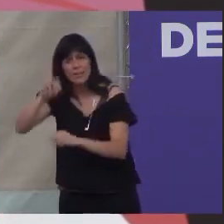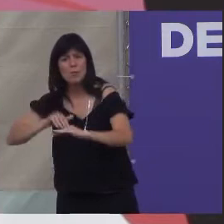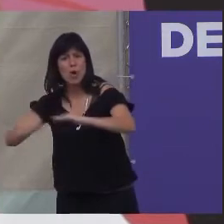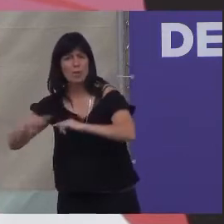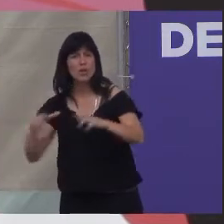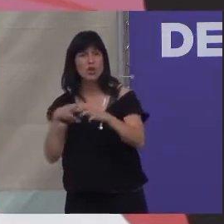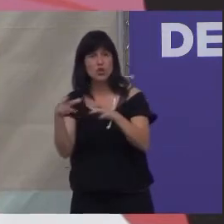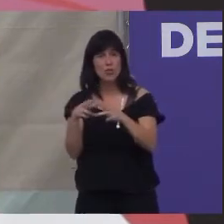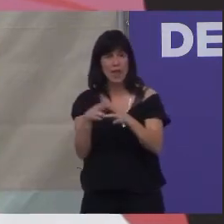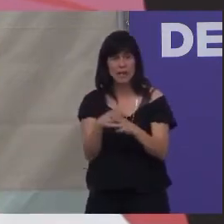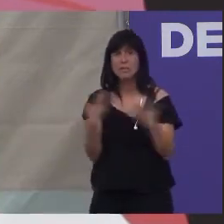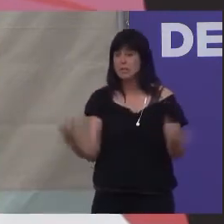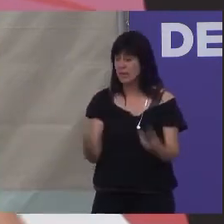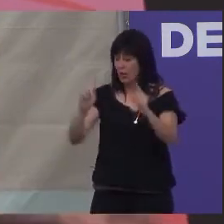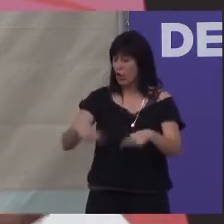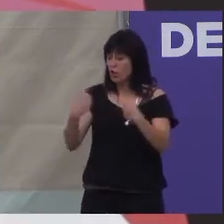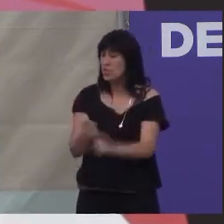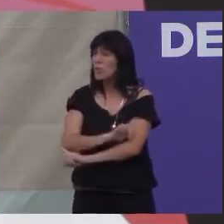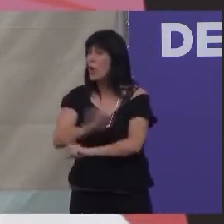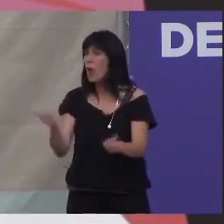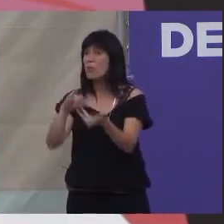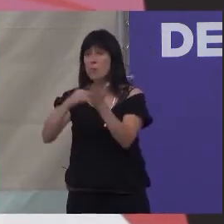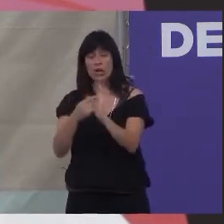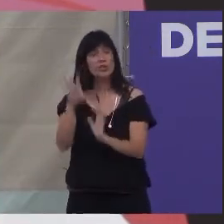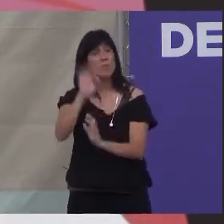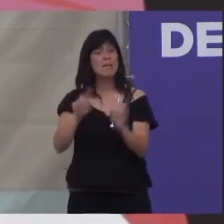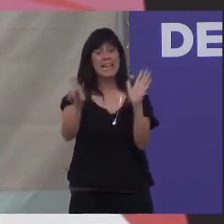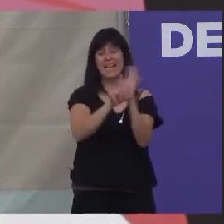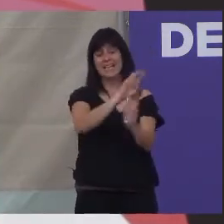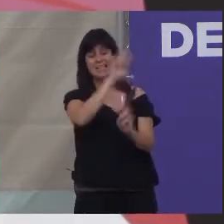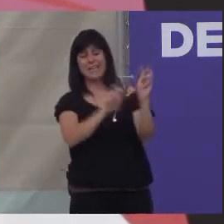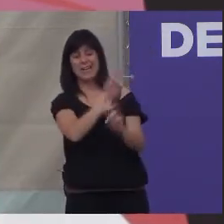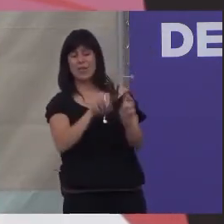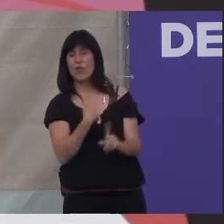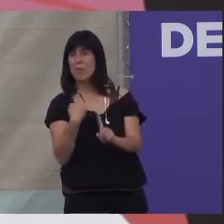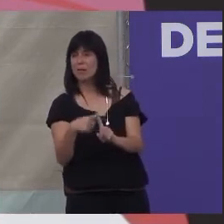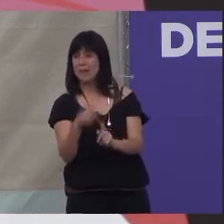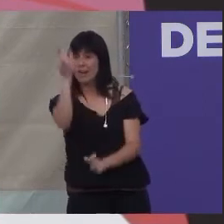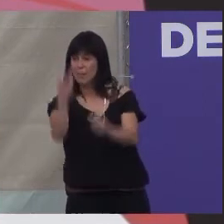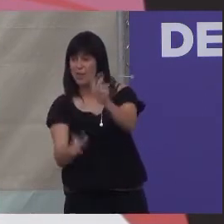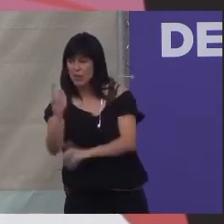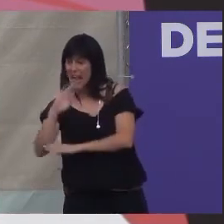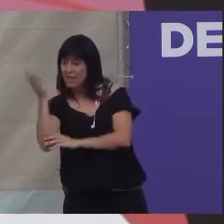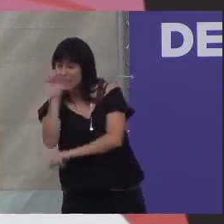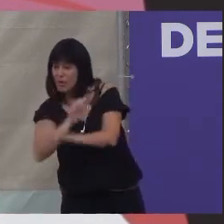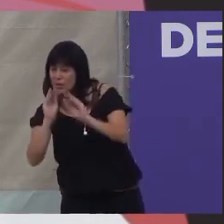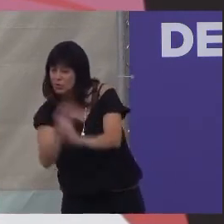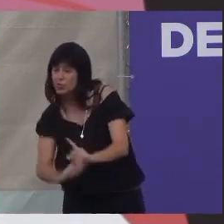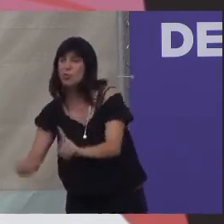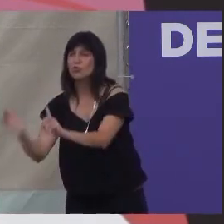socials, donant com a producte projectes i reformes de llei per a resoldre problemàtiques que afecten a tots i totes.